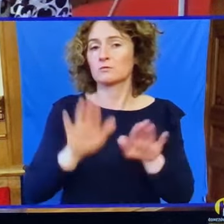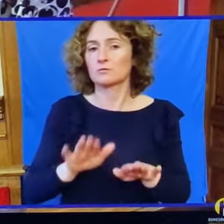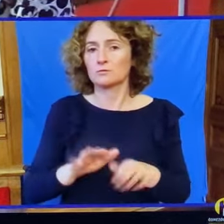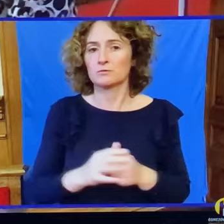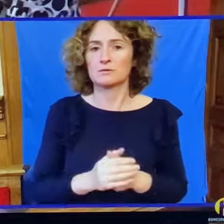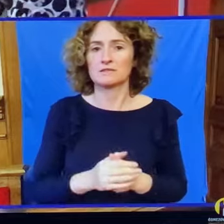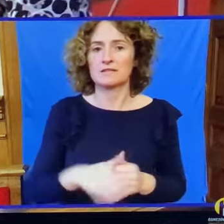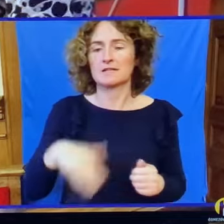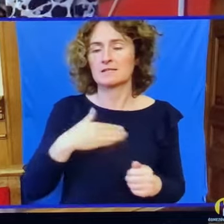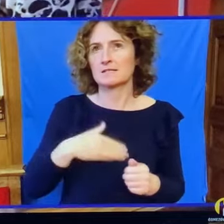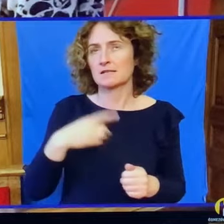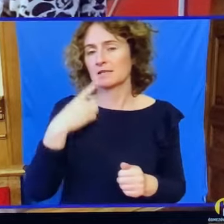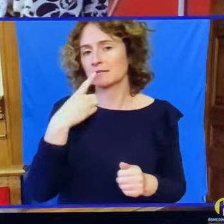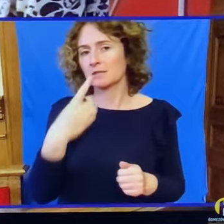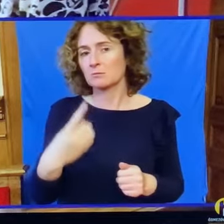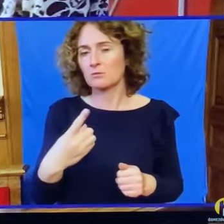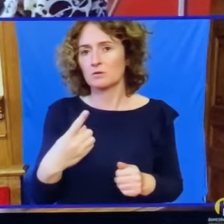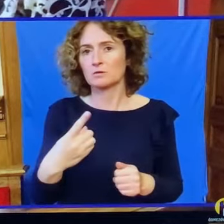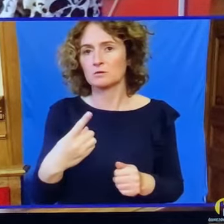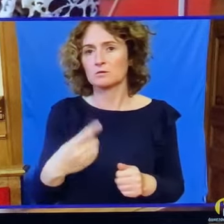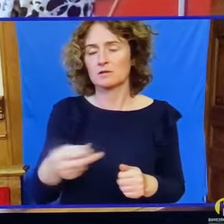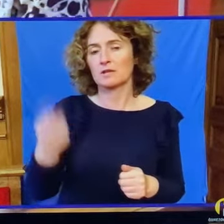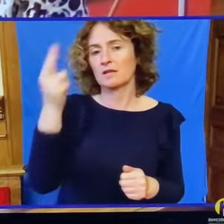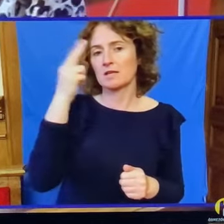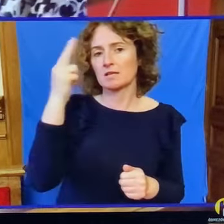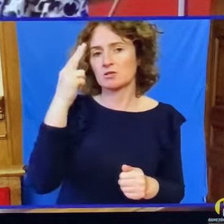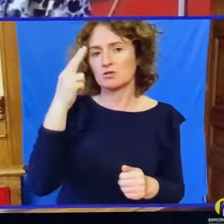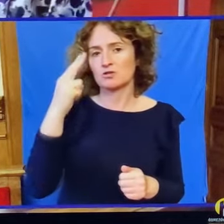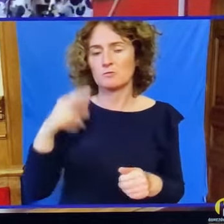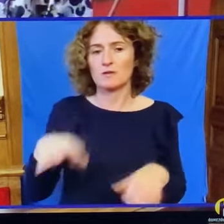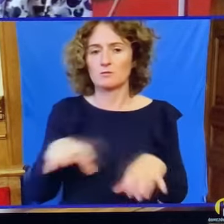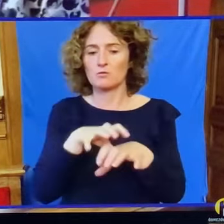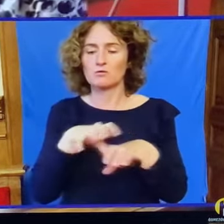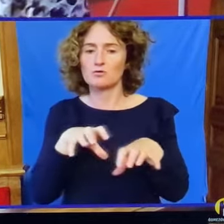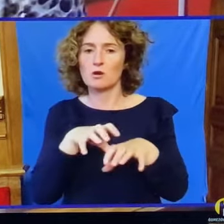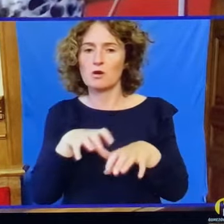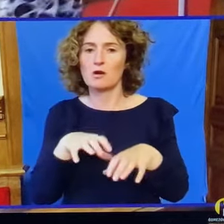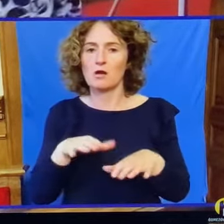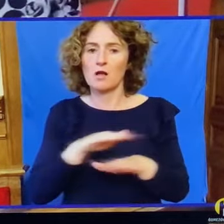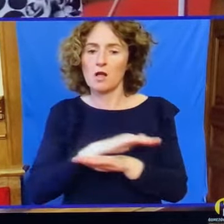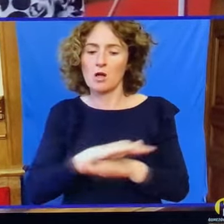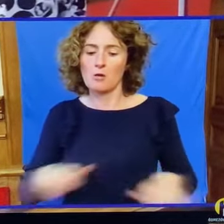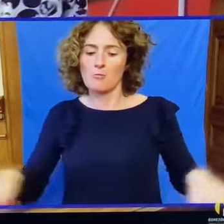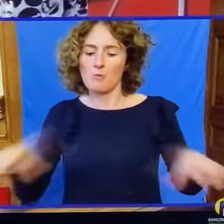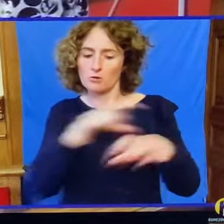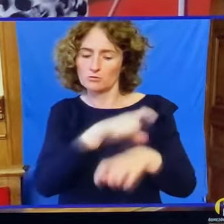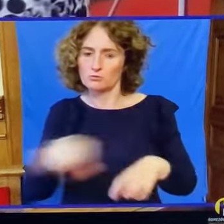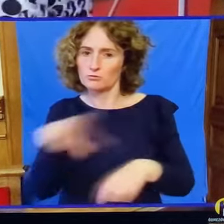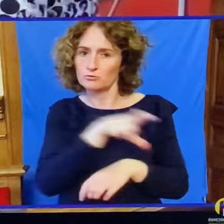Megjegyzem, ismerős a padsor, üres, mint mikor